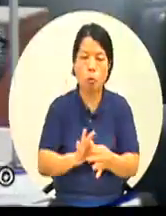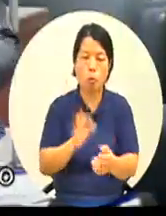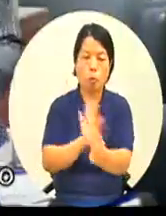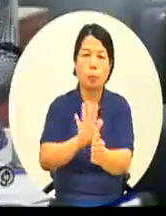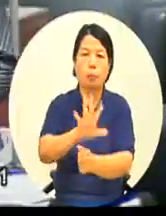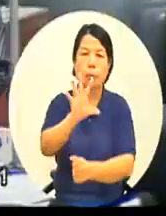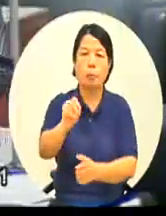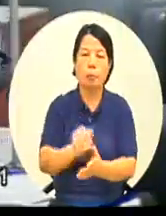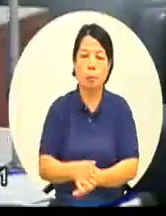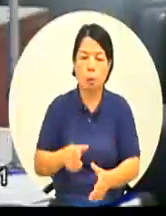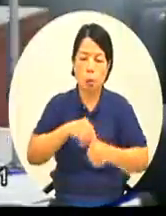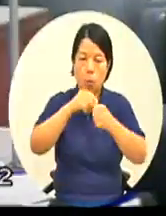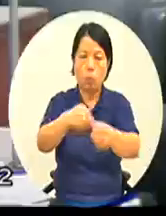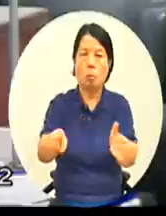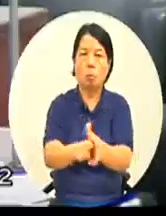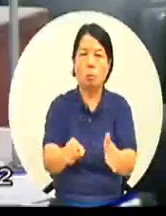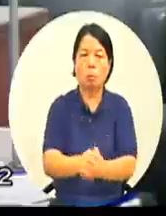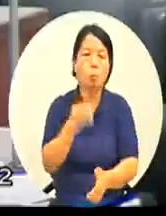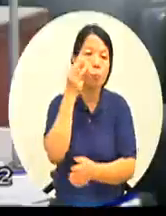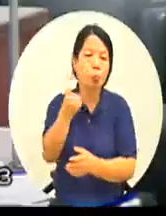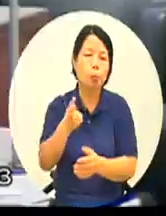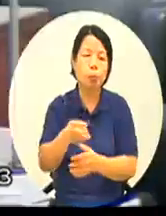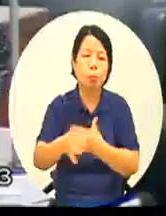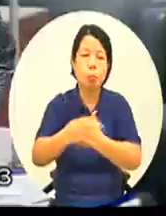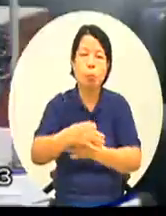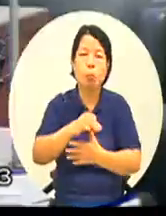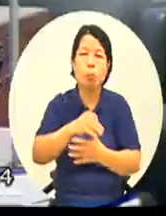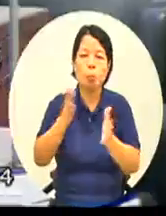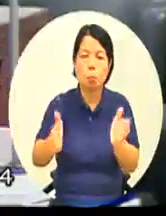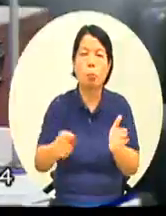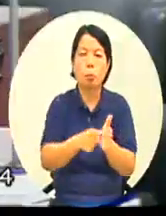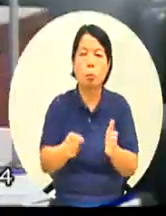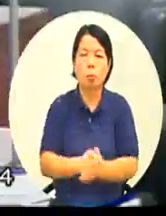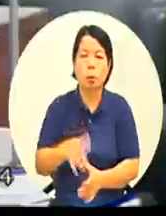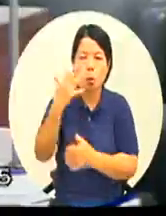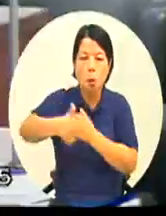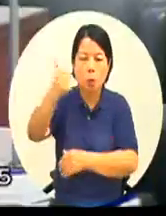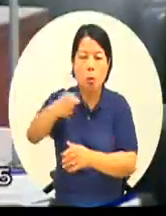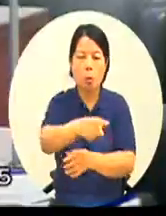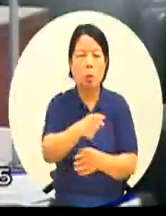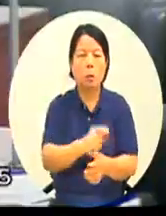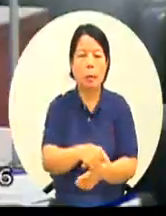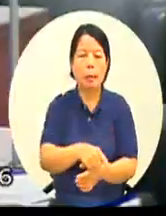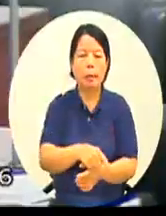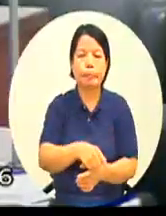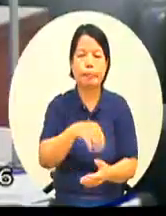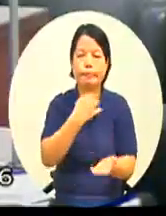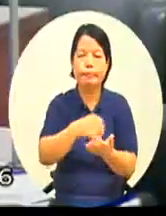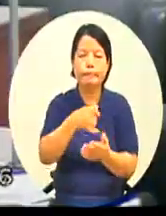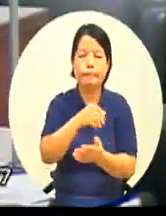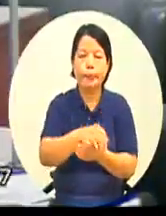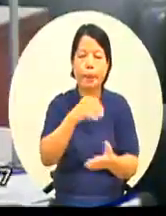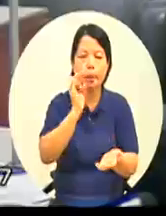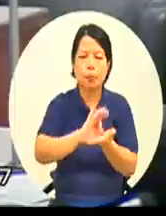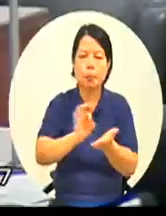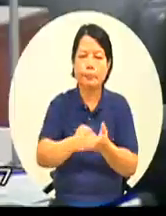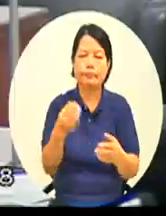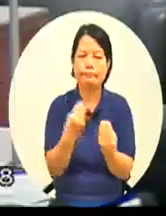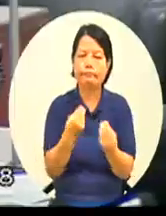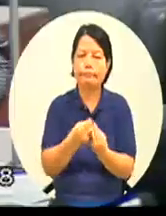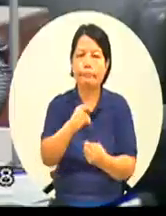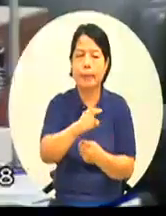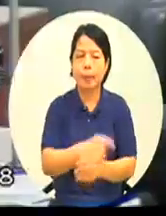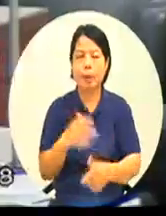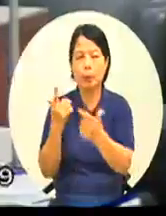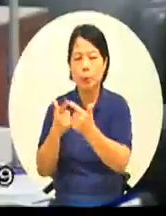他可能进入职场，三个月试用期的干嘛哦，接雇主的干嘛一拍赢啊，还是干嘛说他好像没有办法适应这